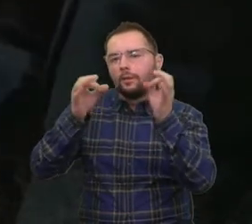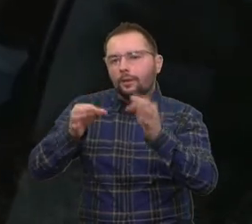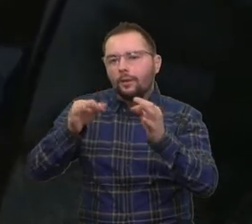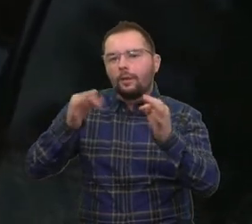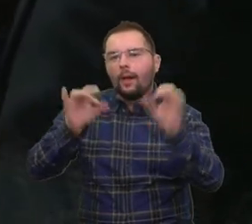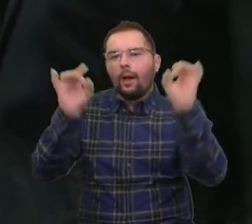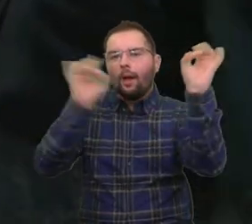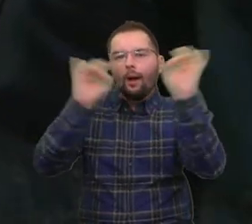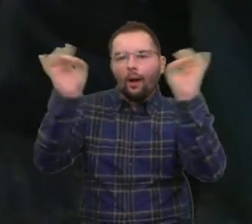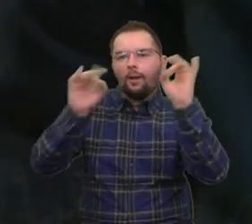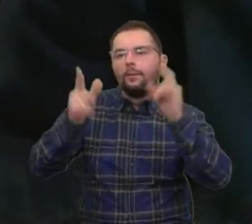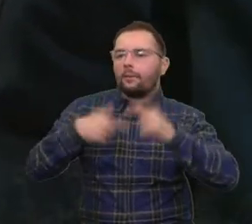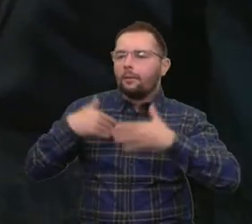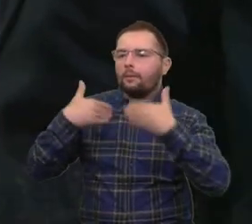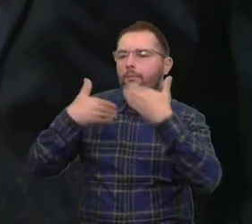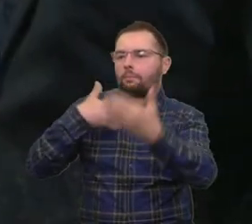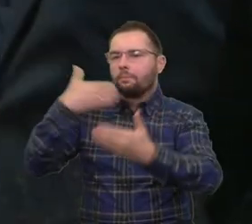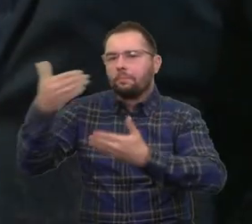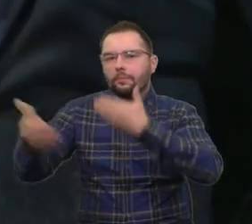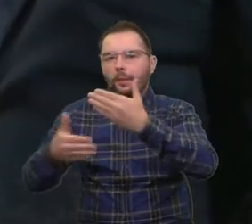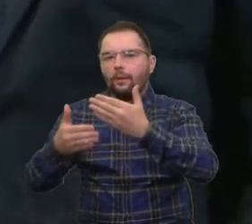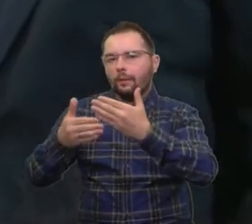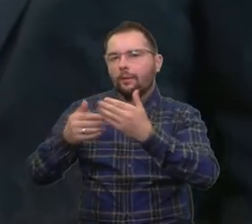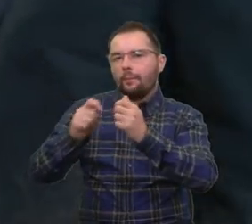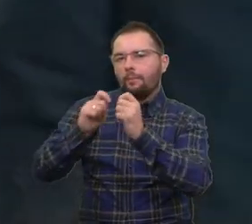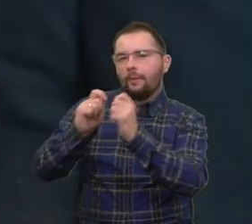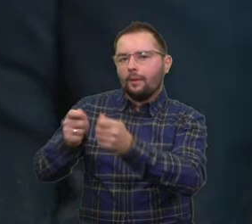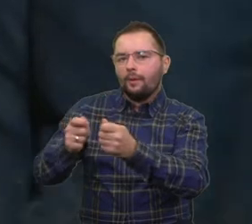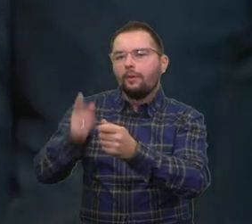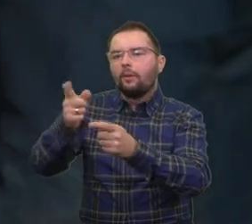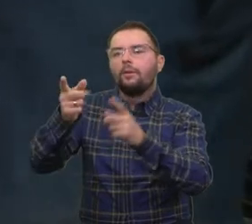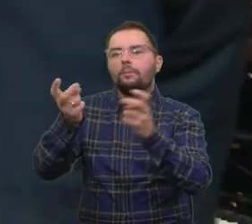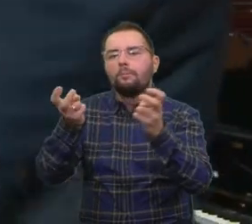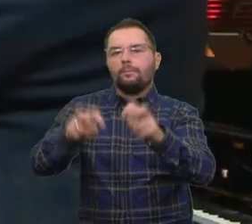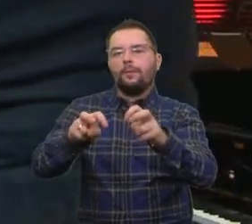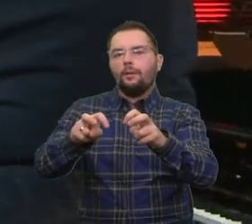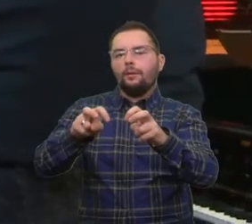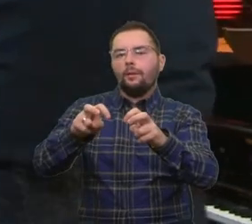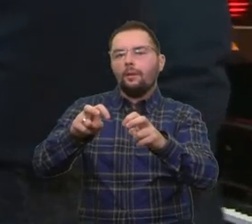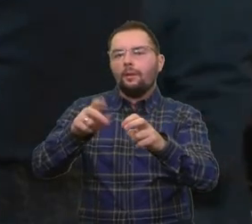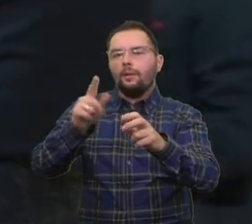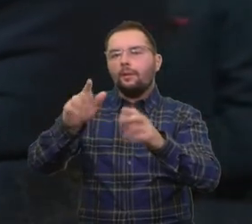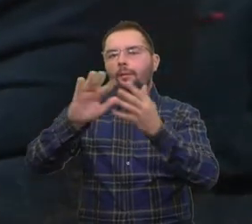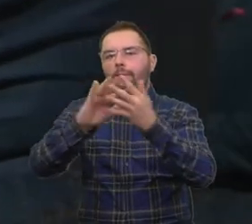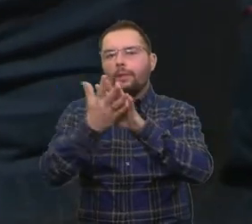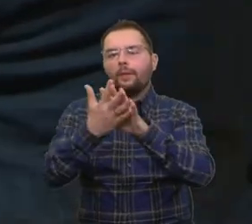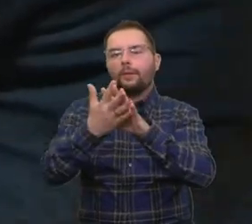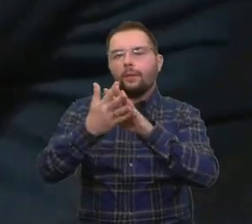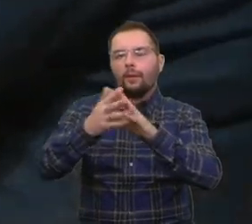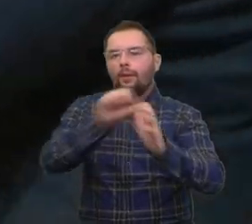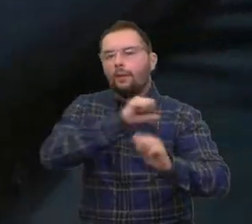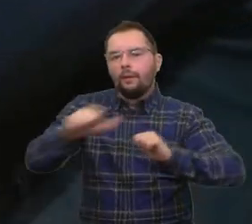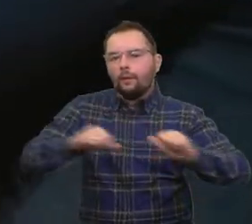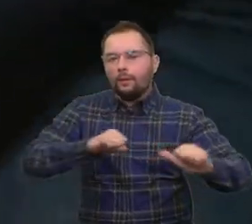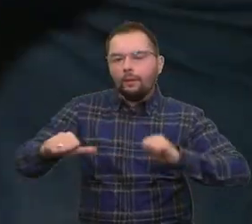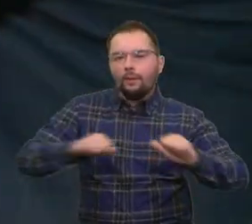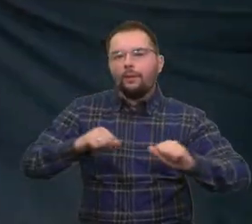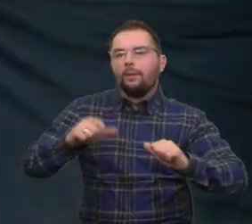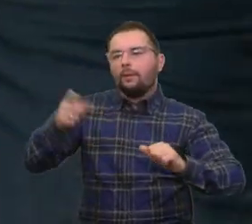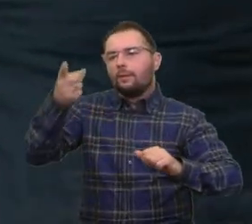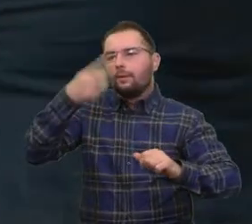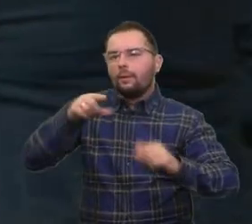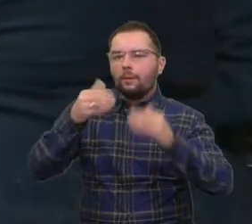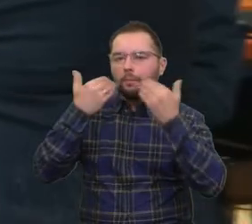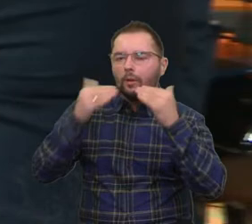tej gali nagradzamy tych, no, którzy są twórcami reformy samorządowej, dzięki którym też tutaj się znajdujemy.